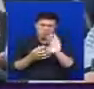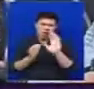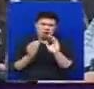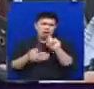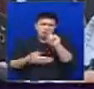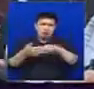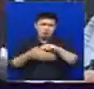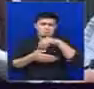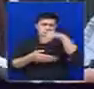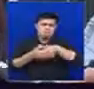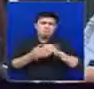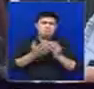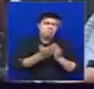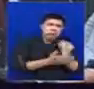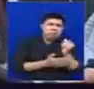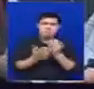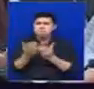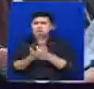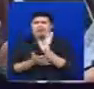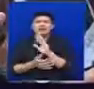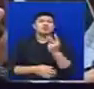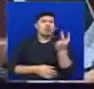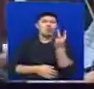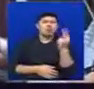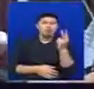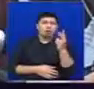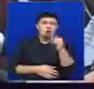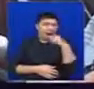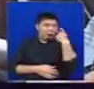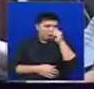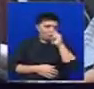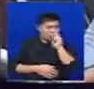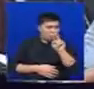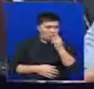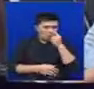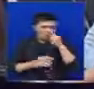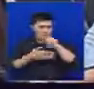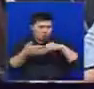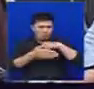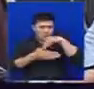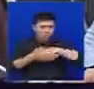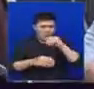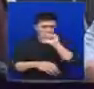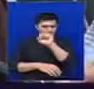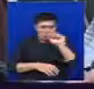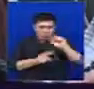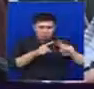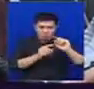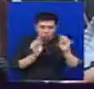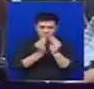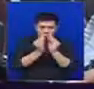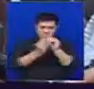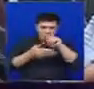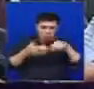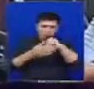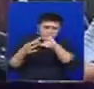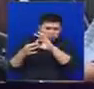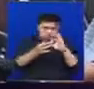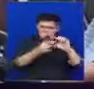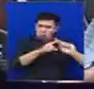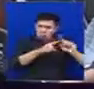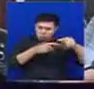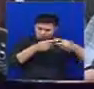ผ่านหรือไม่ผ่านเท่านั้นส่วนเรื่องที่ควรจับตามองอาจเป็นการเลือกตั้งเพราะการลงคะแนนเลือกตั้งนั้นมีอะไรที่เชื่อมโยงหล